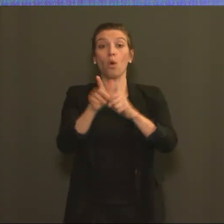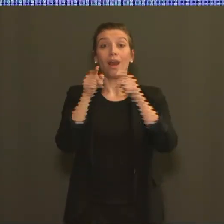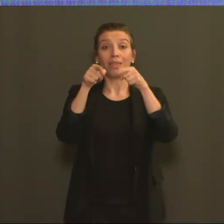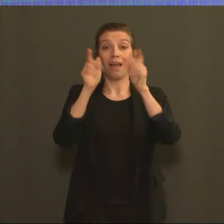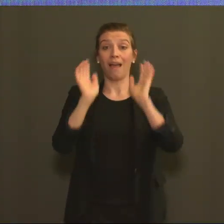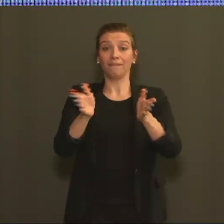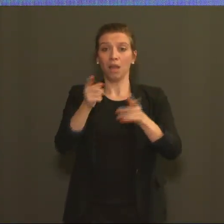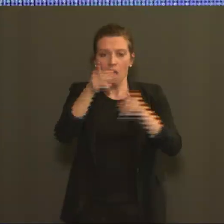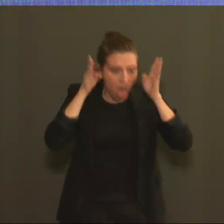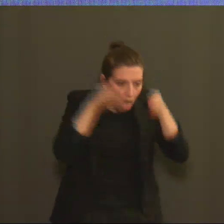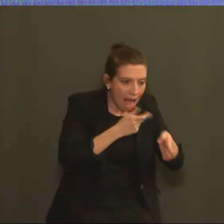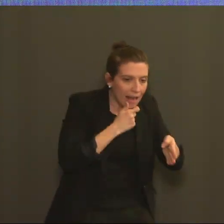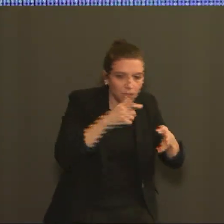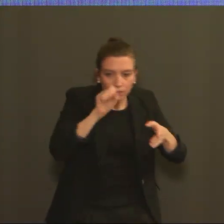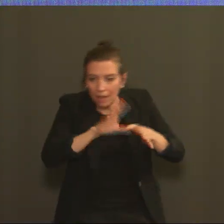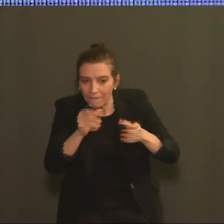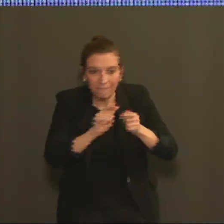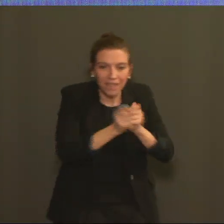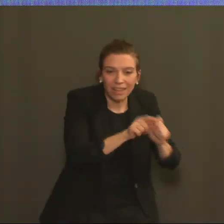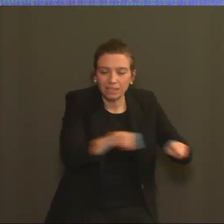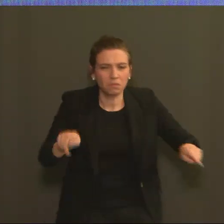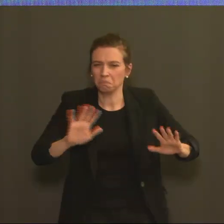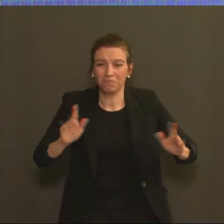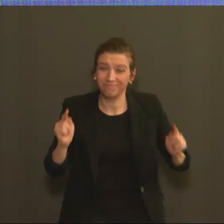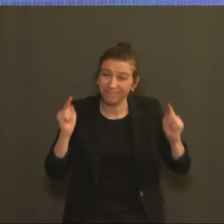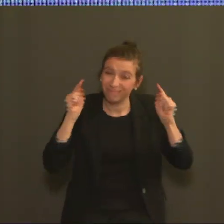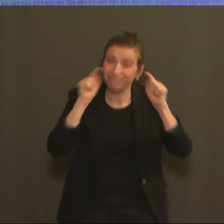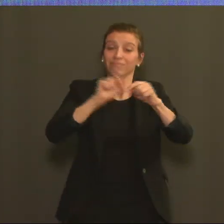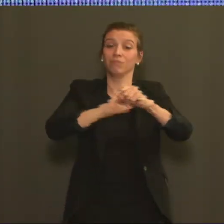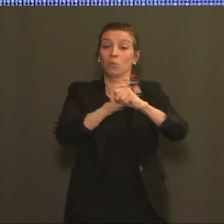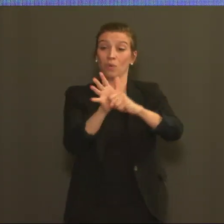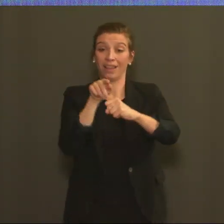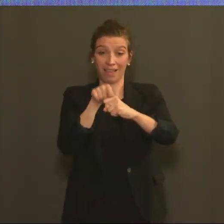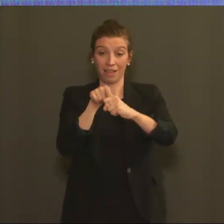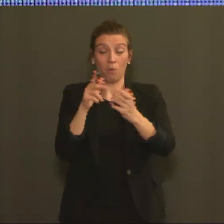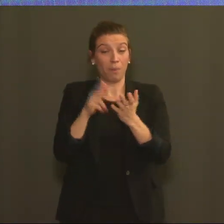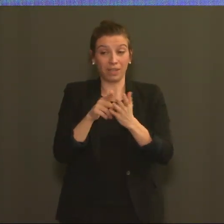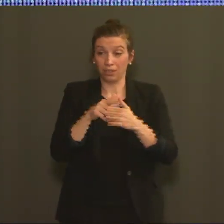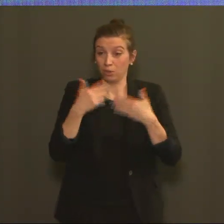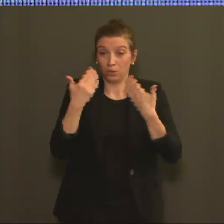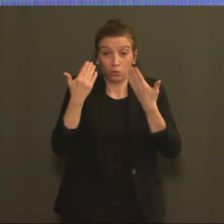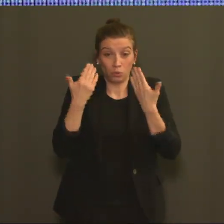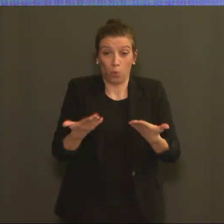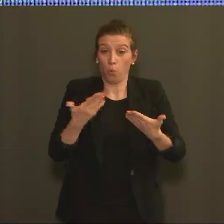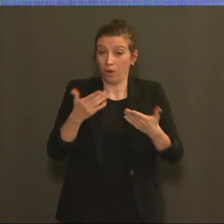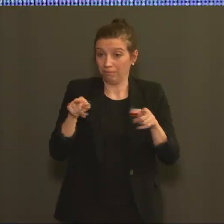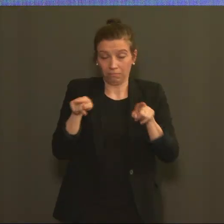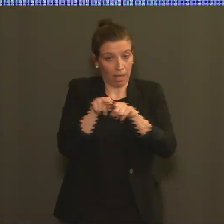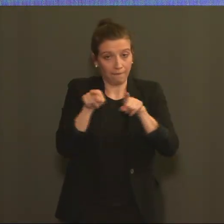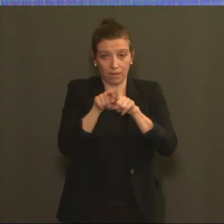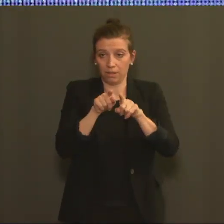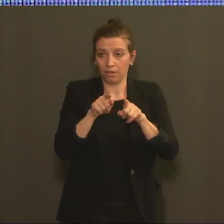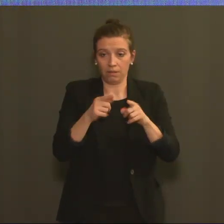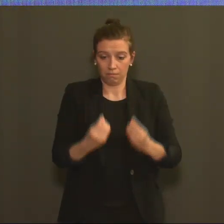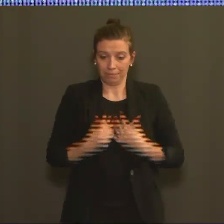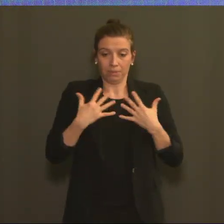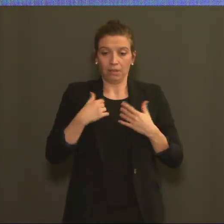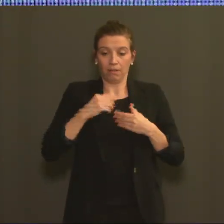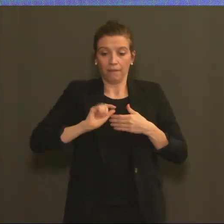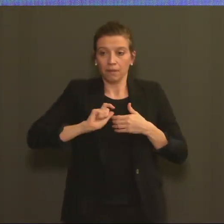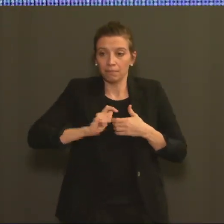al deze corona virussen veroorzaken nog steeds dezelfde symptomen en veroorzaken dus geen ergere